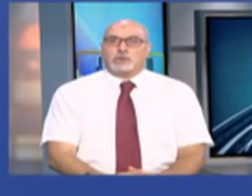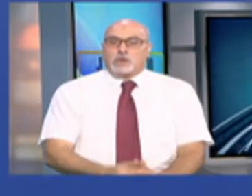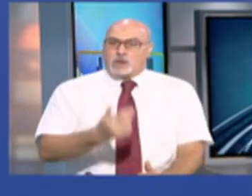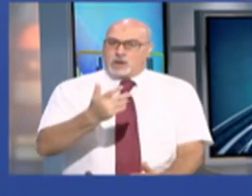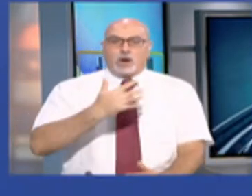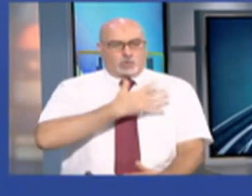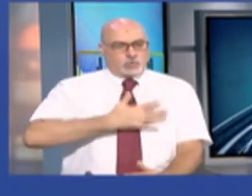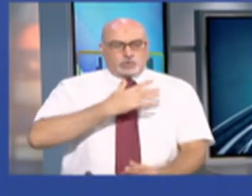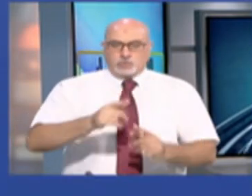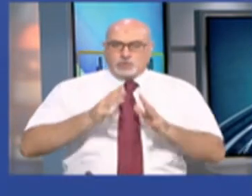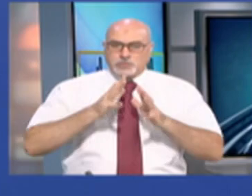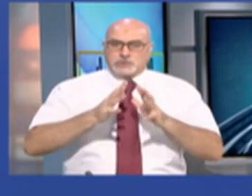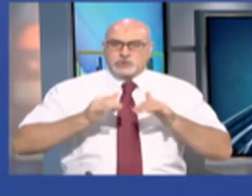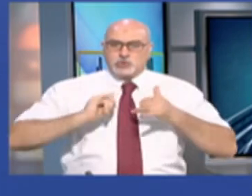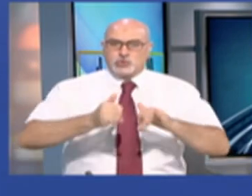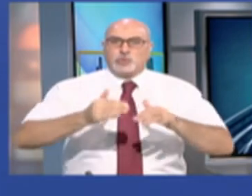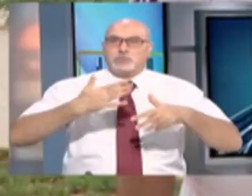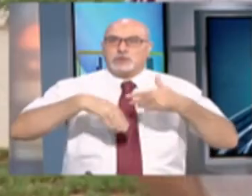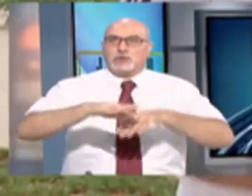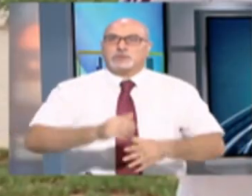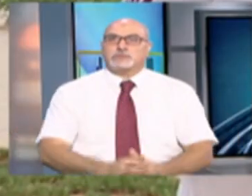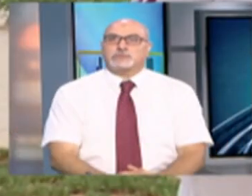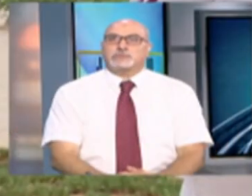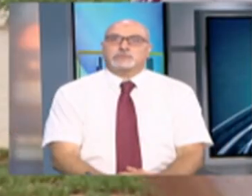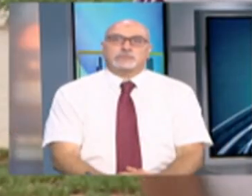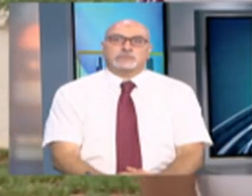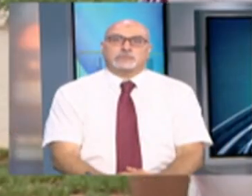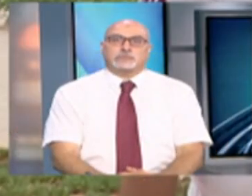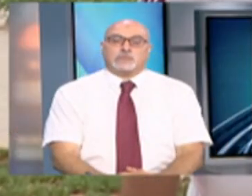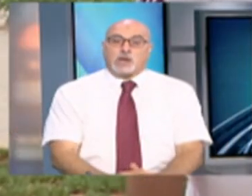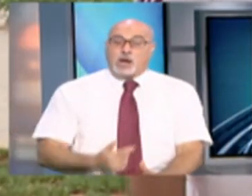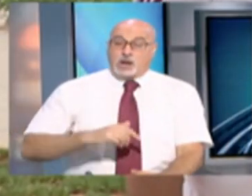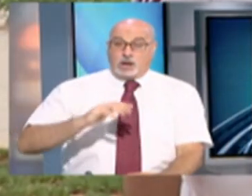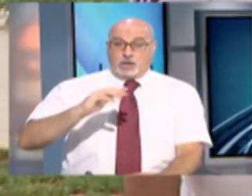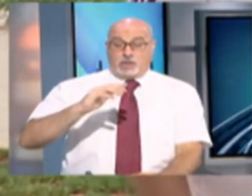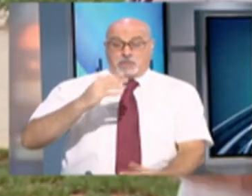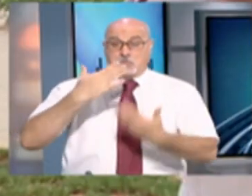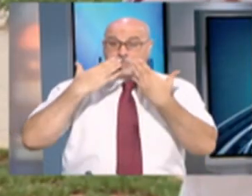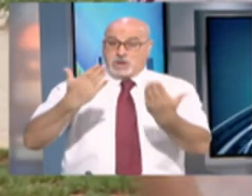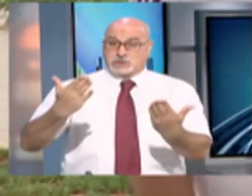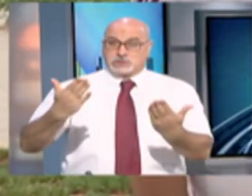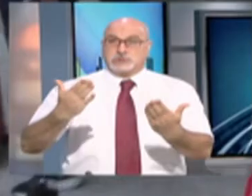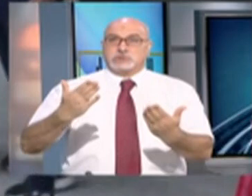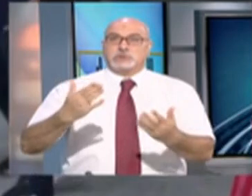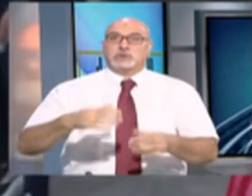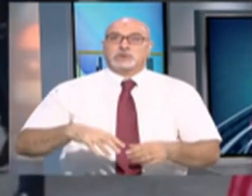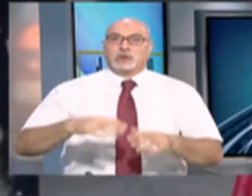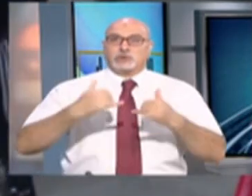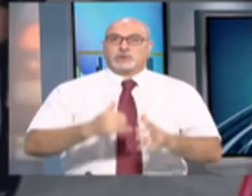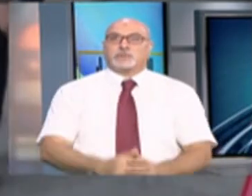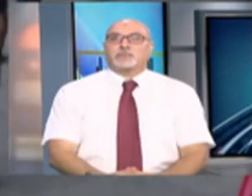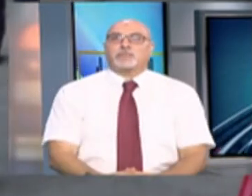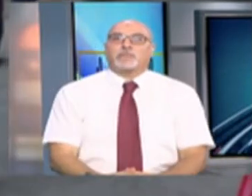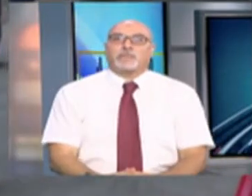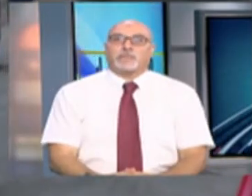سعداء للمشاركة في هذه التظاهرة الجميلة. يعني أنا بحيي دولة الجزائر الشقيق وحي. هي